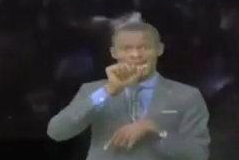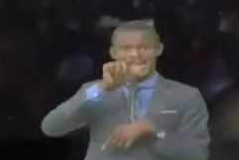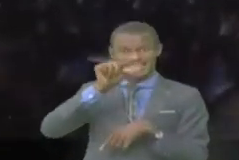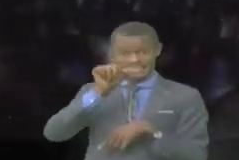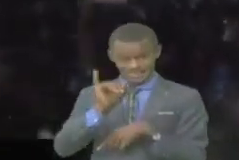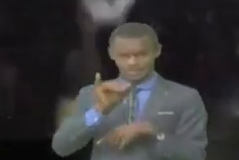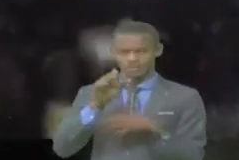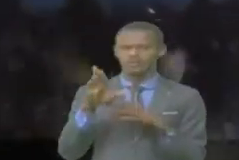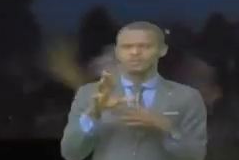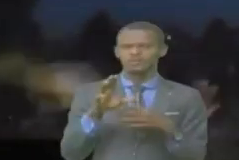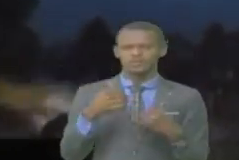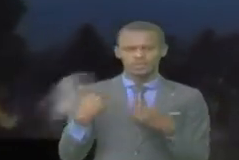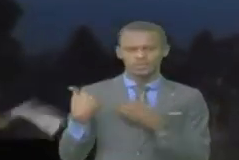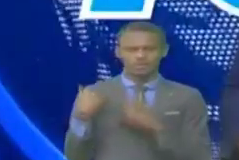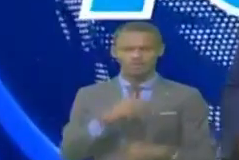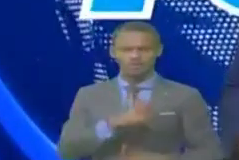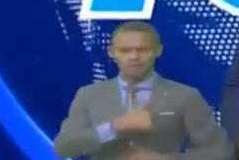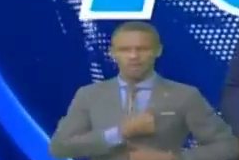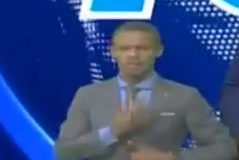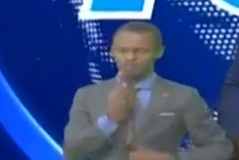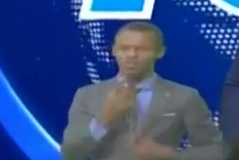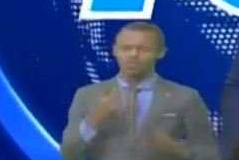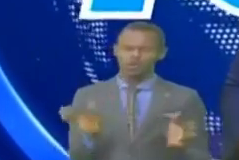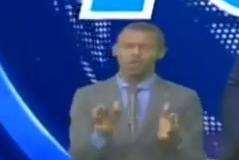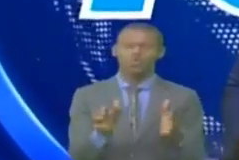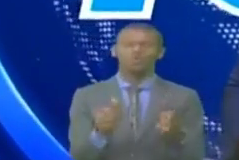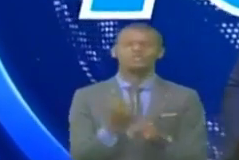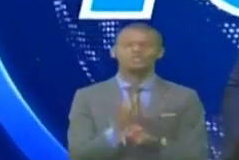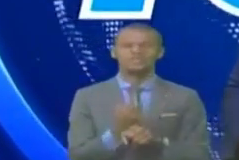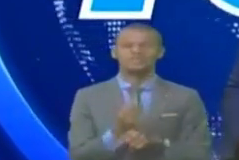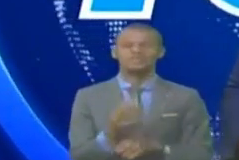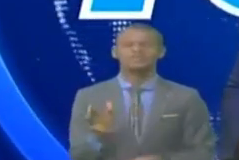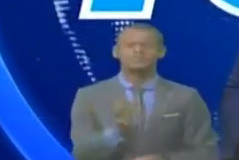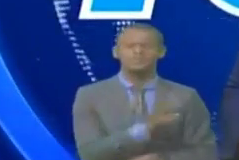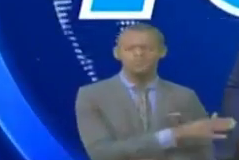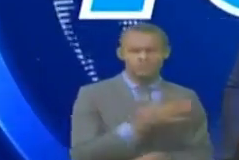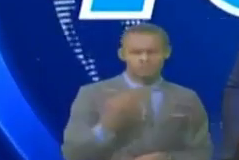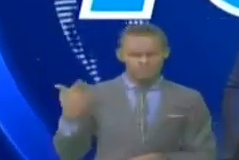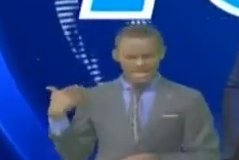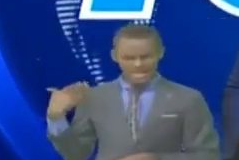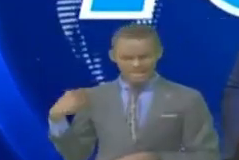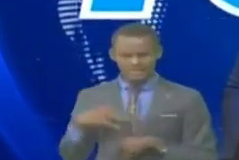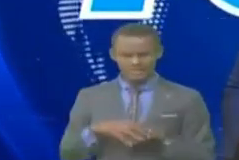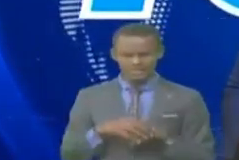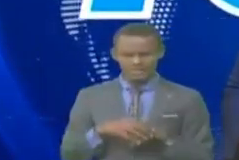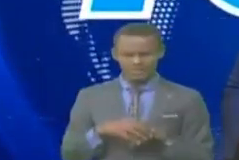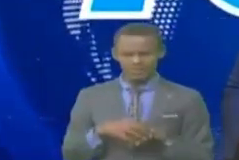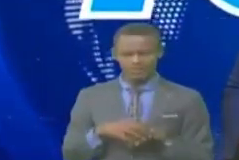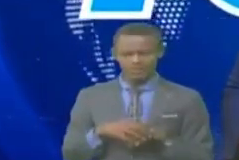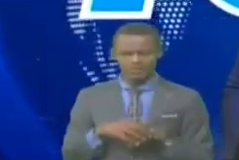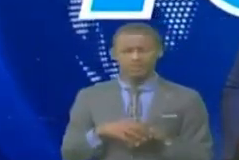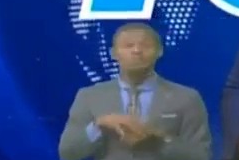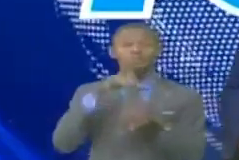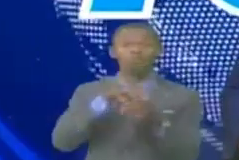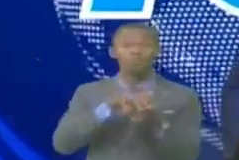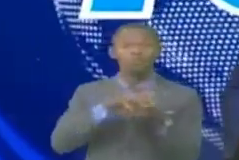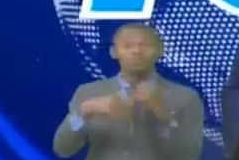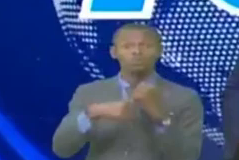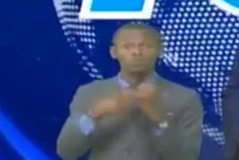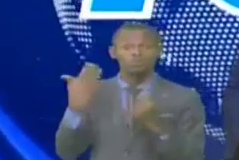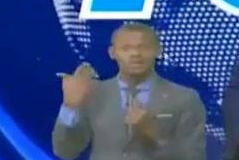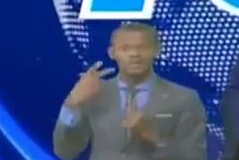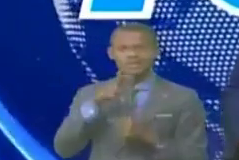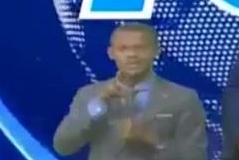des trophées aux équipes gagnantes. Et suite des tragiques événements ayant causé la mort de cinquantaine de